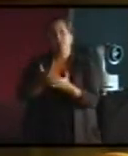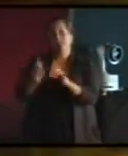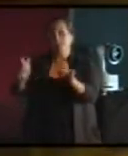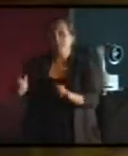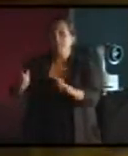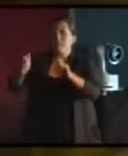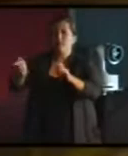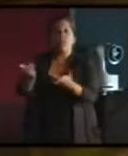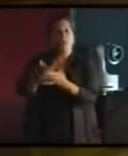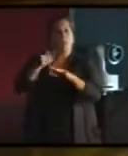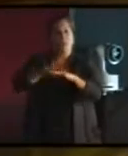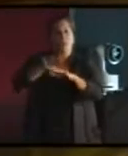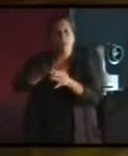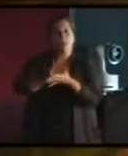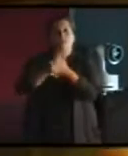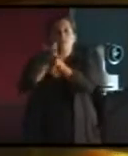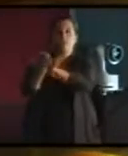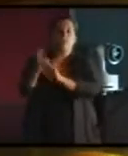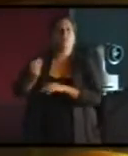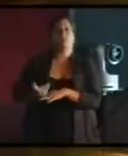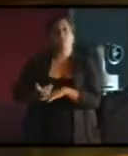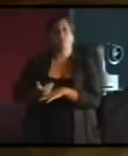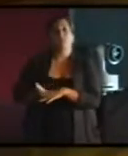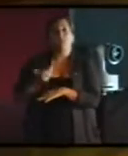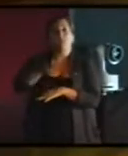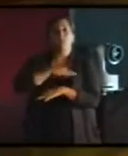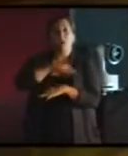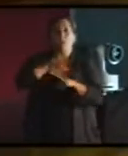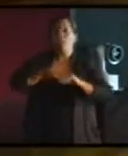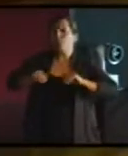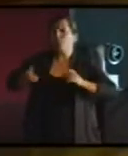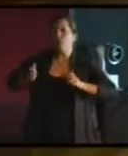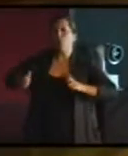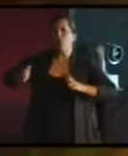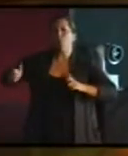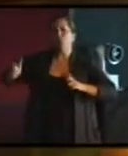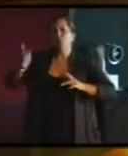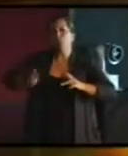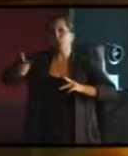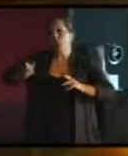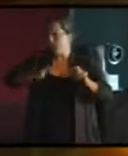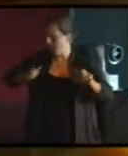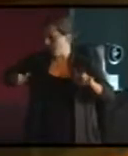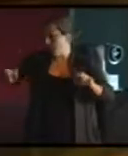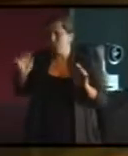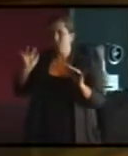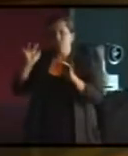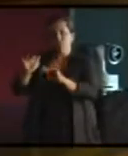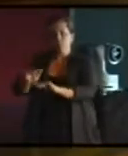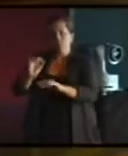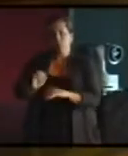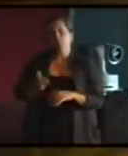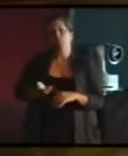quartier, y compris la densification à côté, y compris plus de gens qui vont pouvoir venir là-dedans.